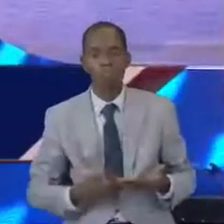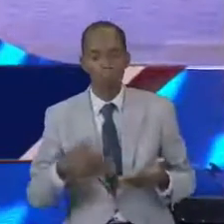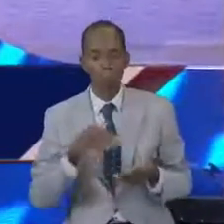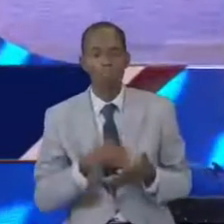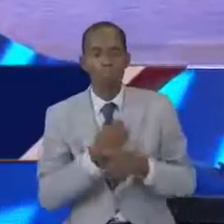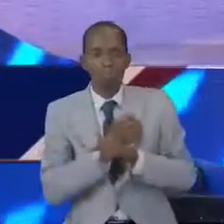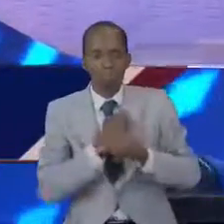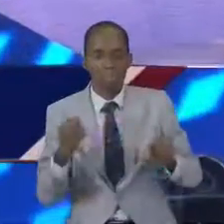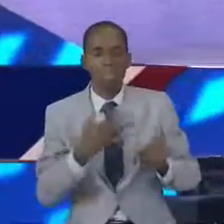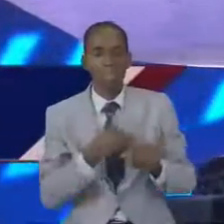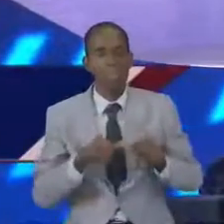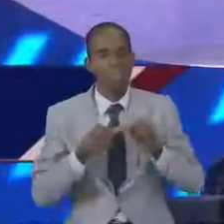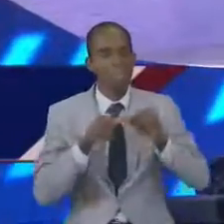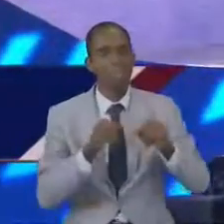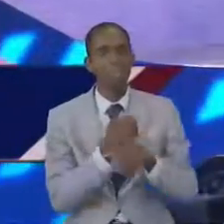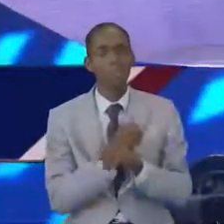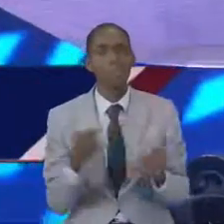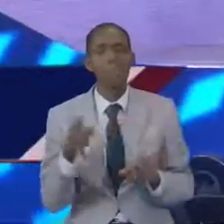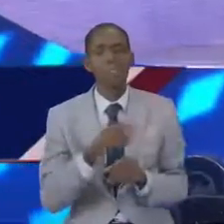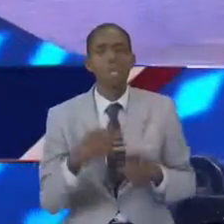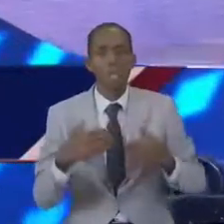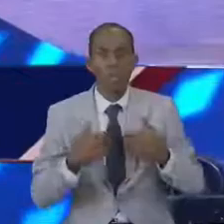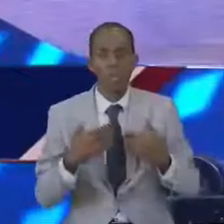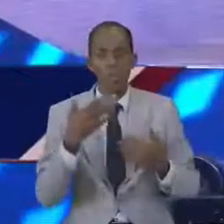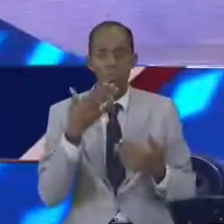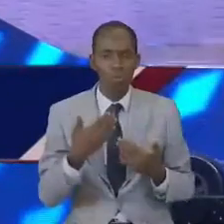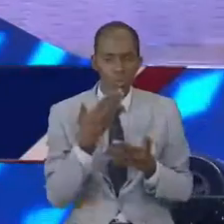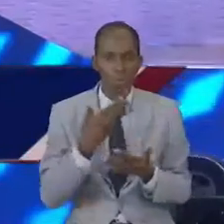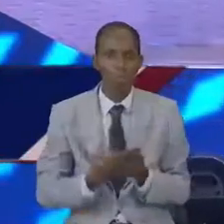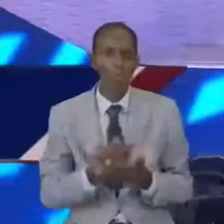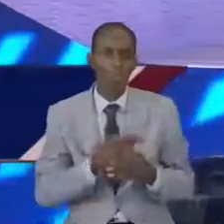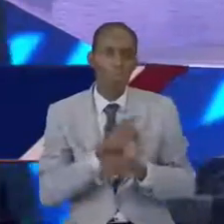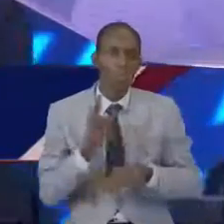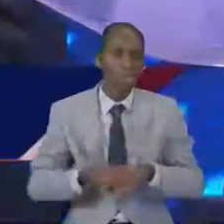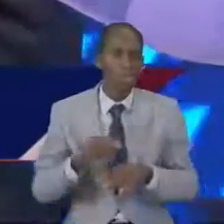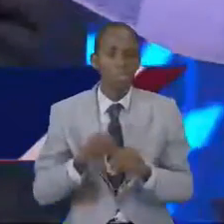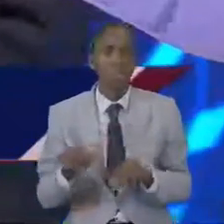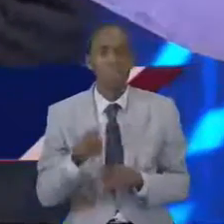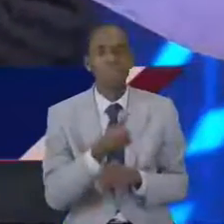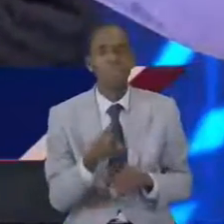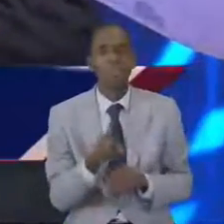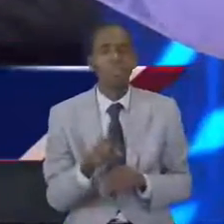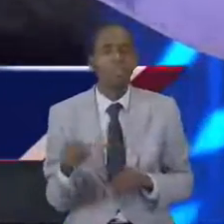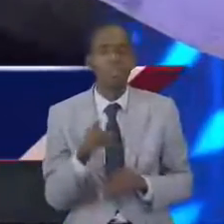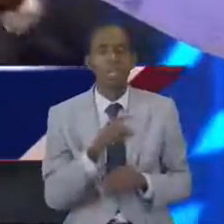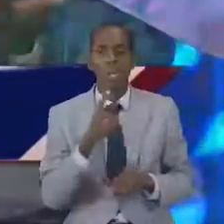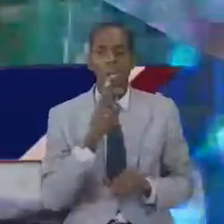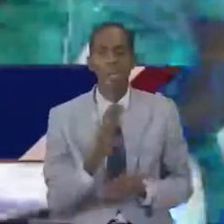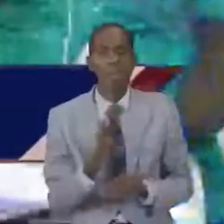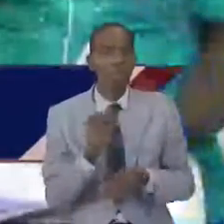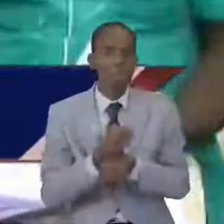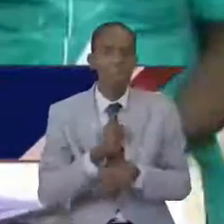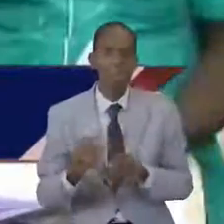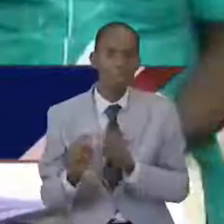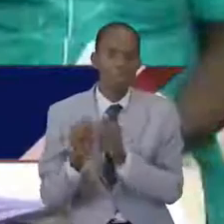a d'autres qui sont des gens qui sont nés de nouveau ils sont sanctifiés sont sanctifiés et demain dans la bonne